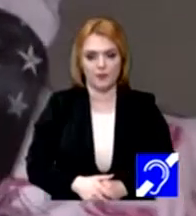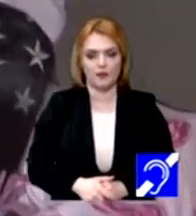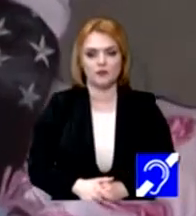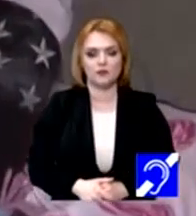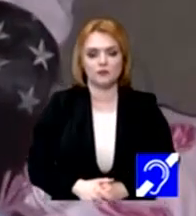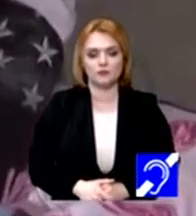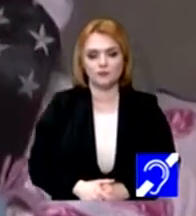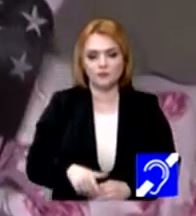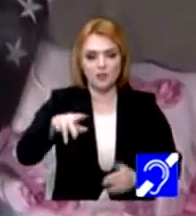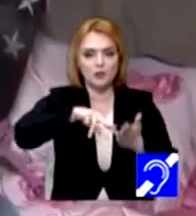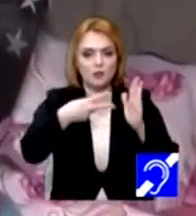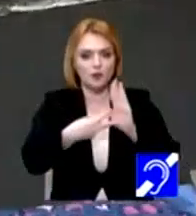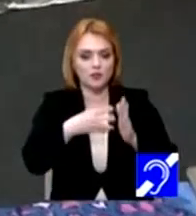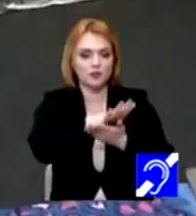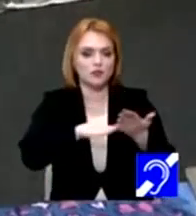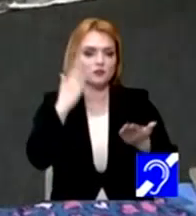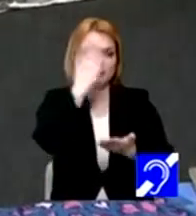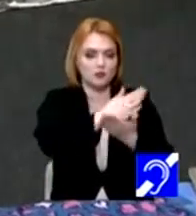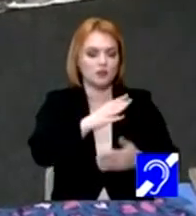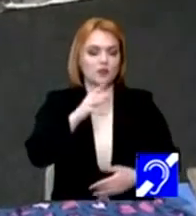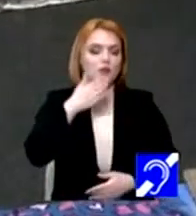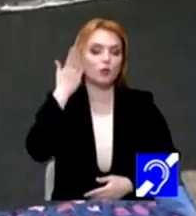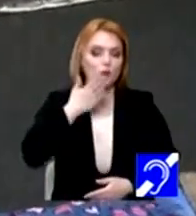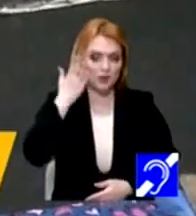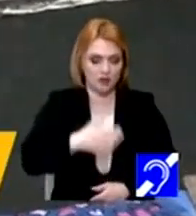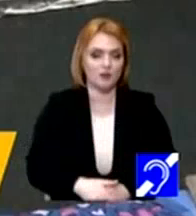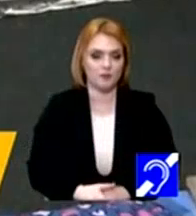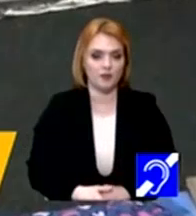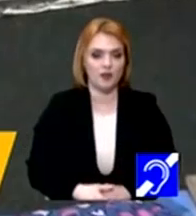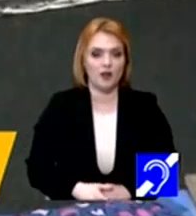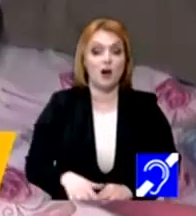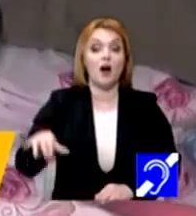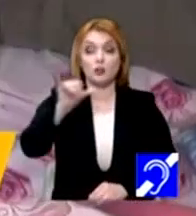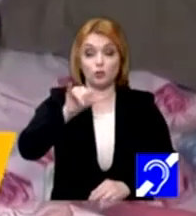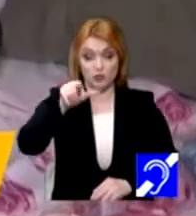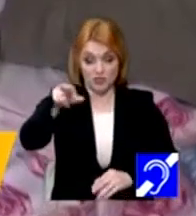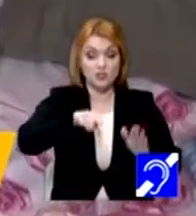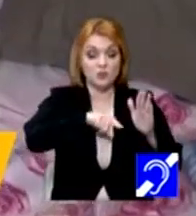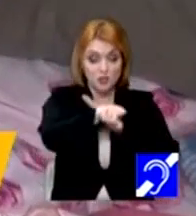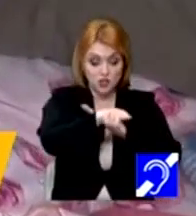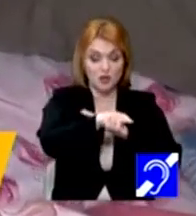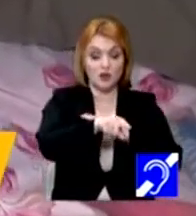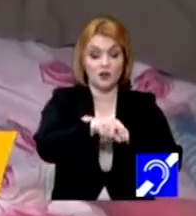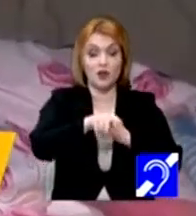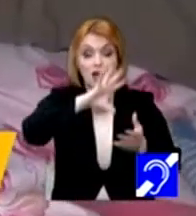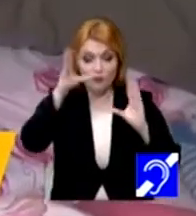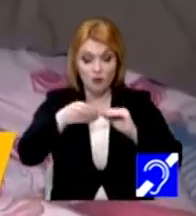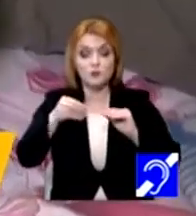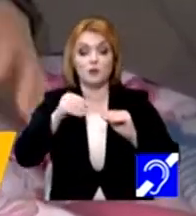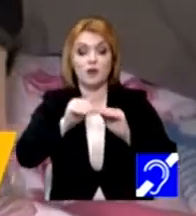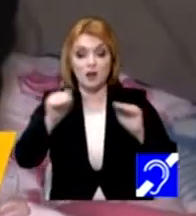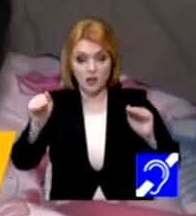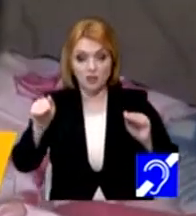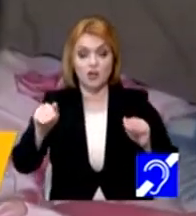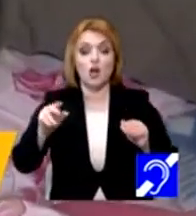să meargă în Verhovina. Mi-ai spune că de unde au venit ei, în principiu e liniște, dar peste un